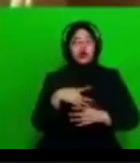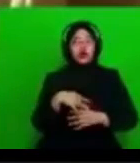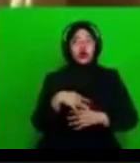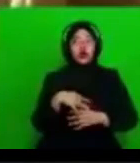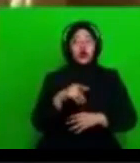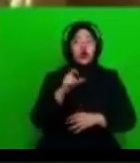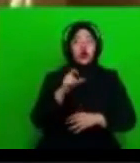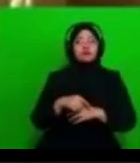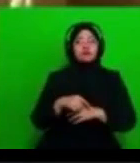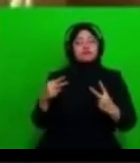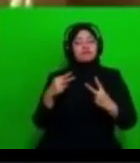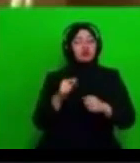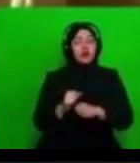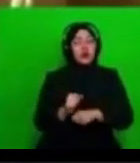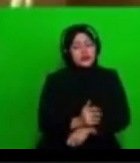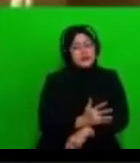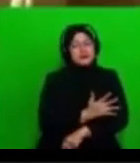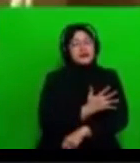inspirator, atau mungkin